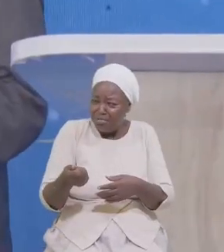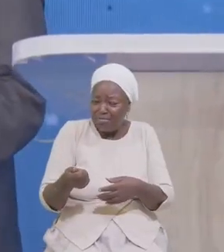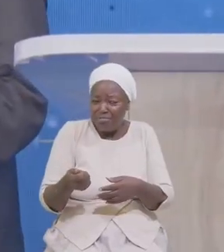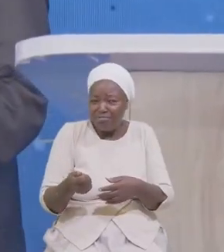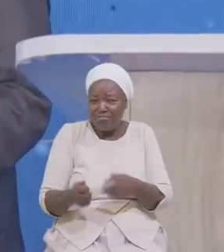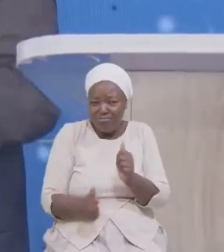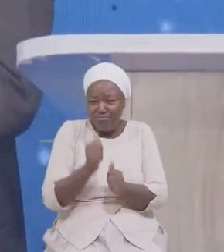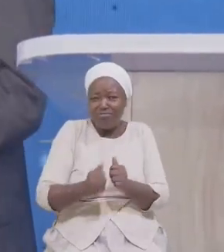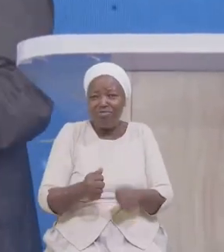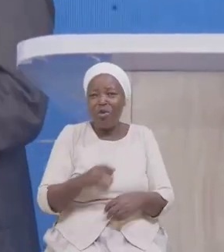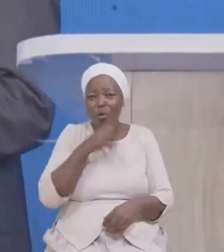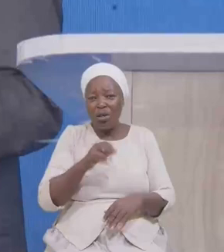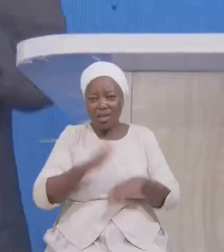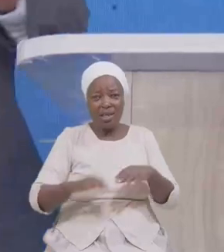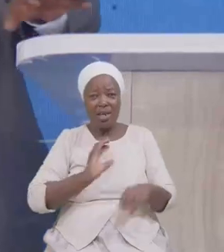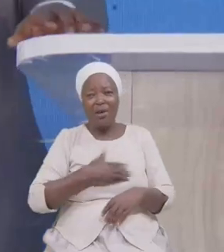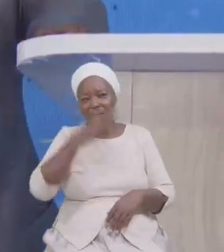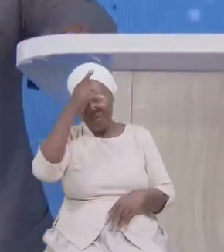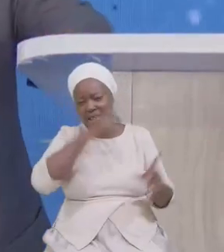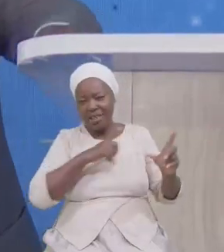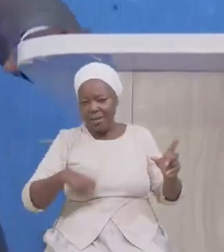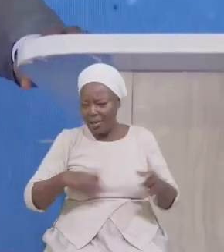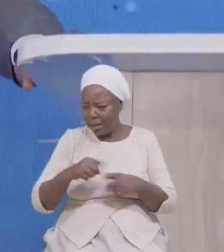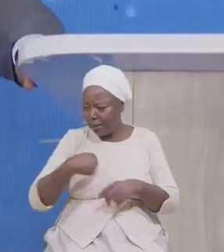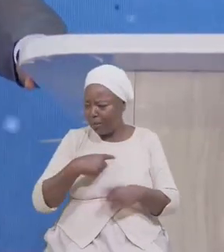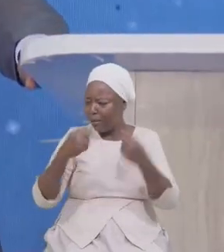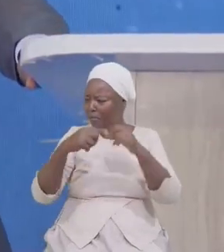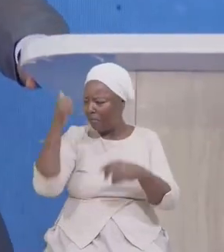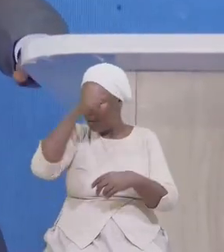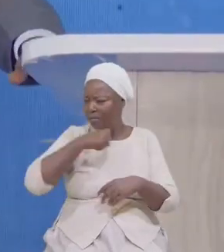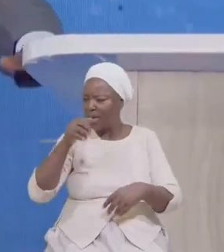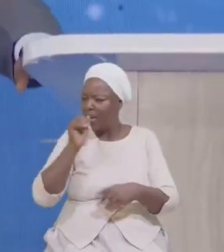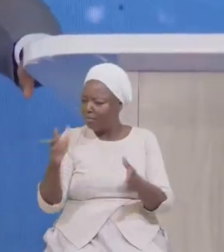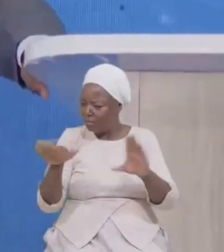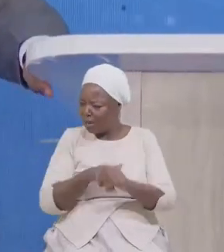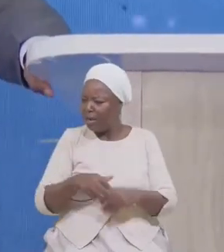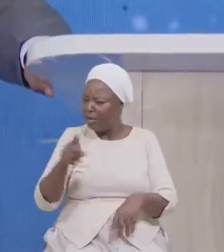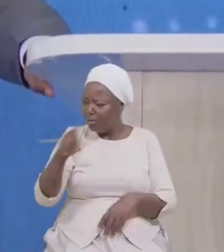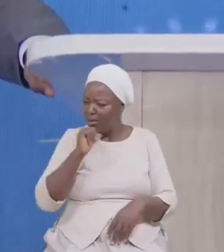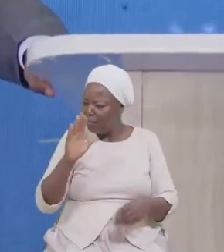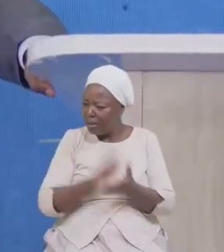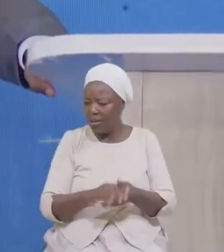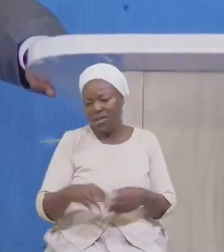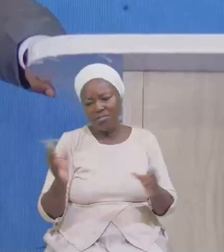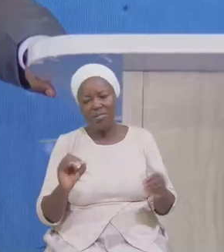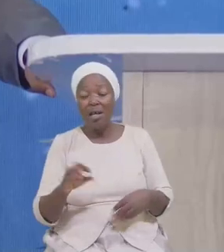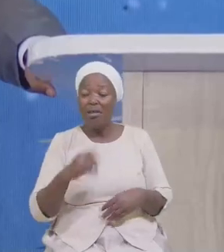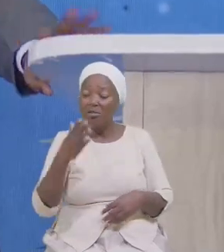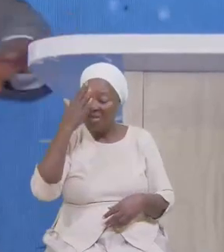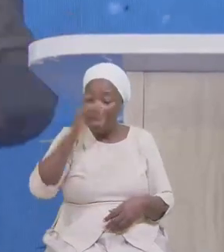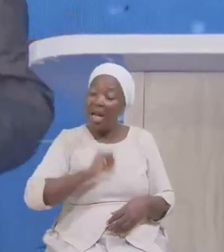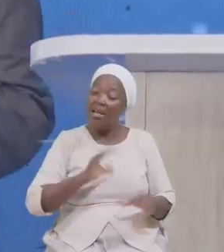mais moi qui suis là, venant d'Afrique, je suis marié. Est-ce que toi, tu n'es pas marié à ton âge là? Il dit, je m'étais marié. J'ai dit, qu'est-ce qui s'est